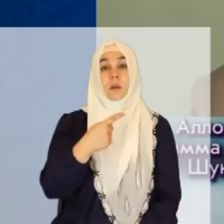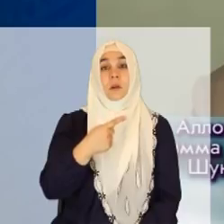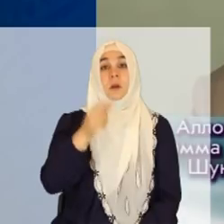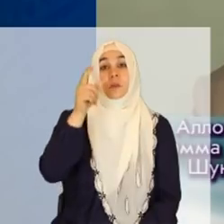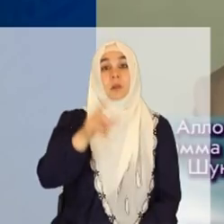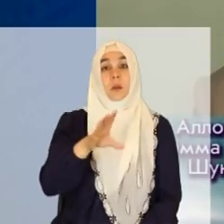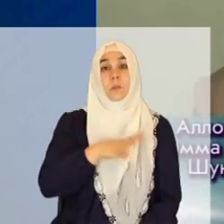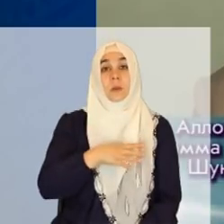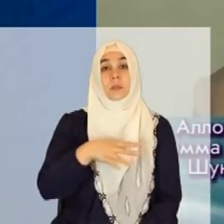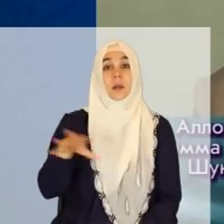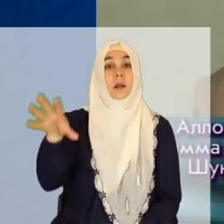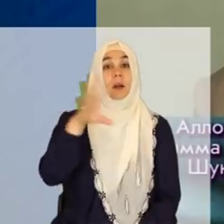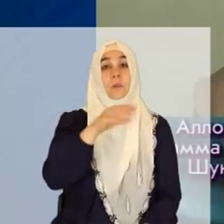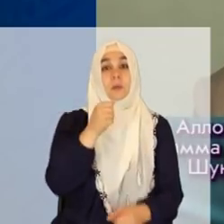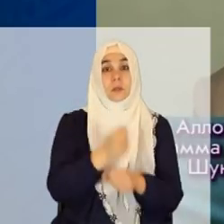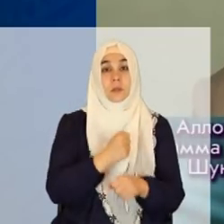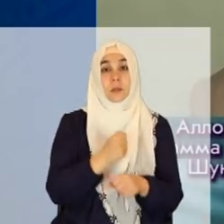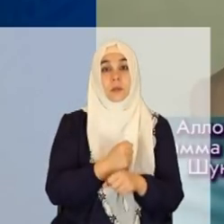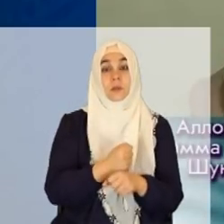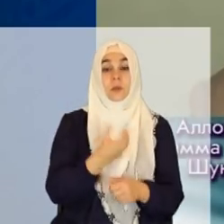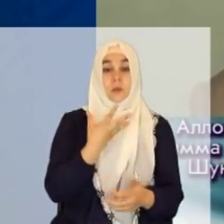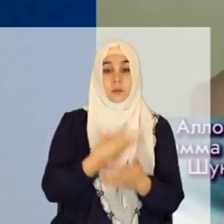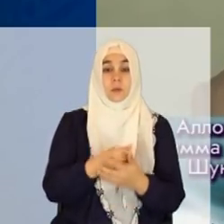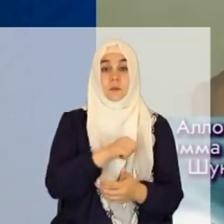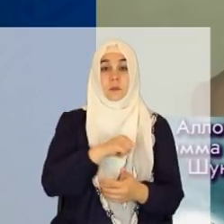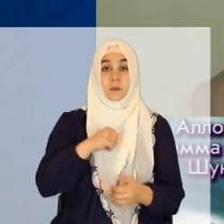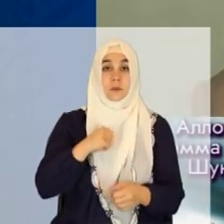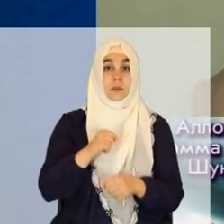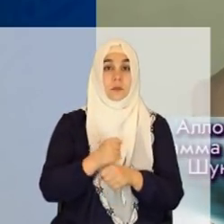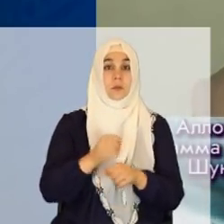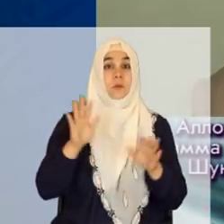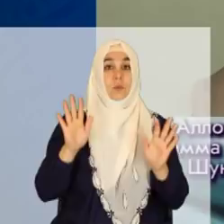Odam bolasini hamma qiladigan amali o'zi uchun.